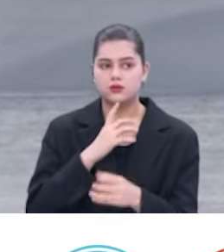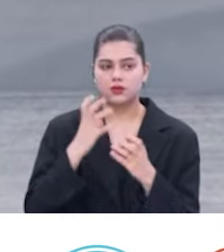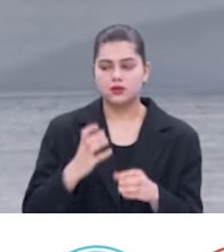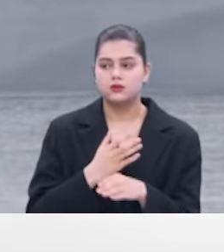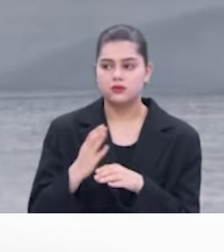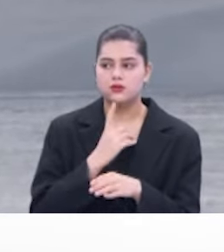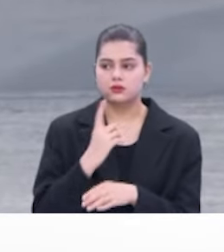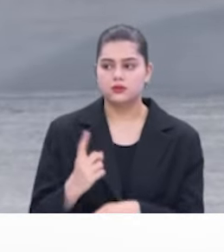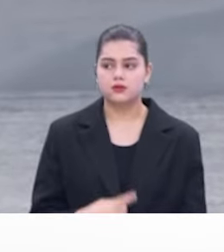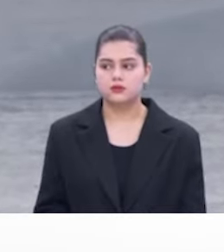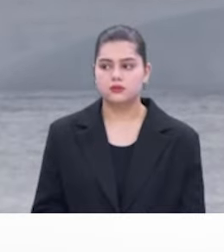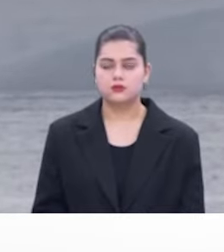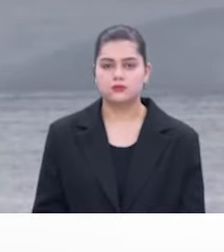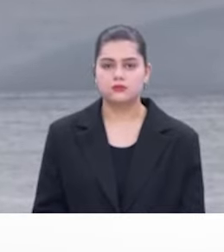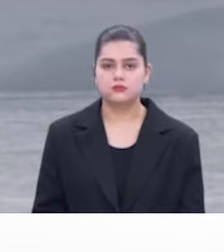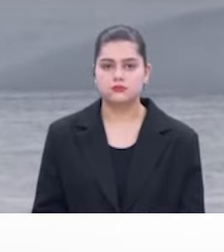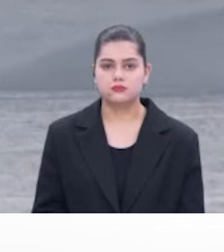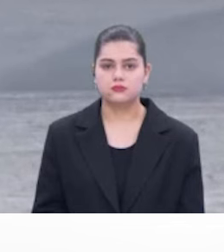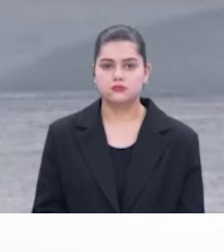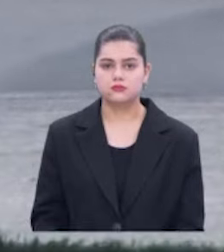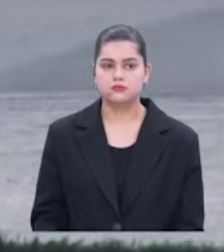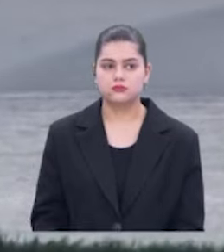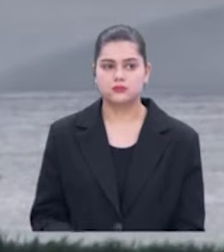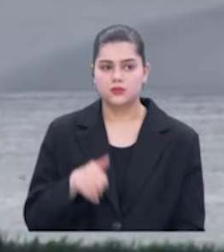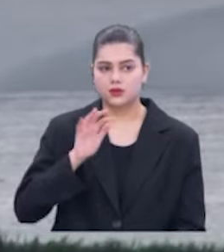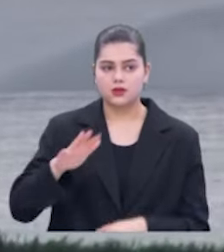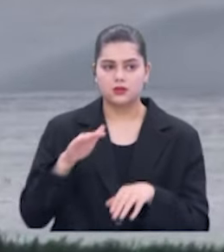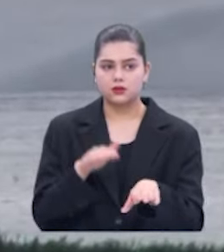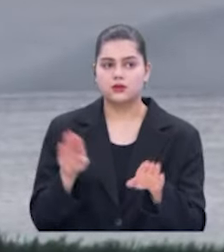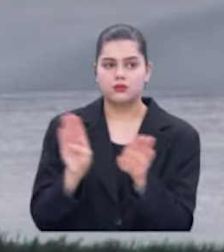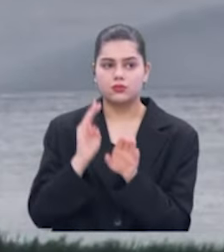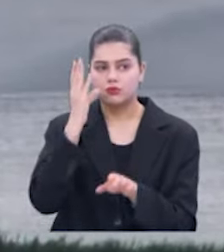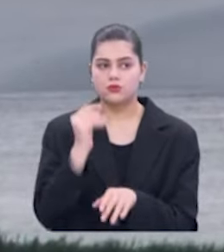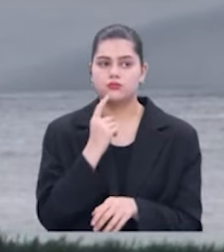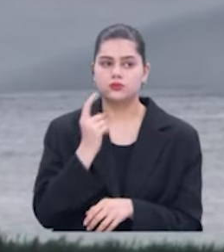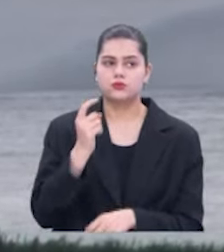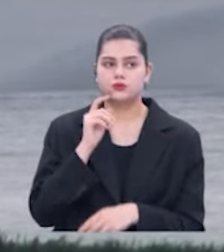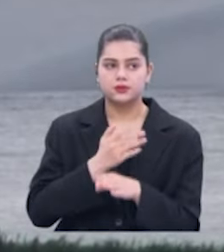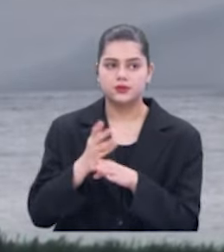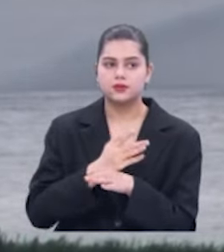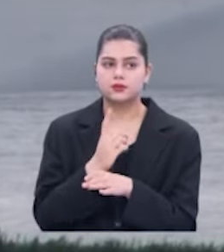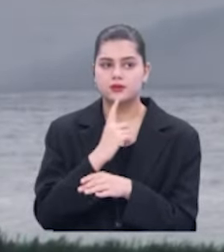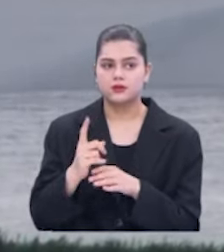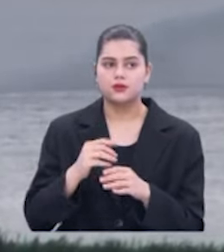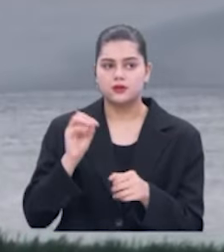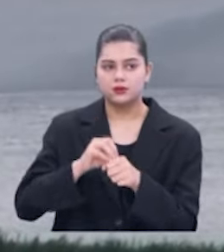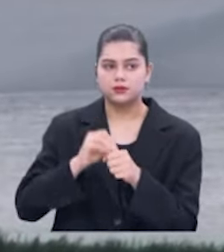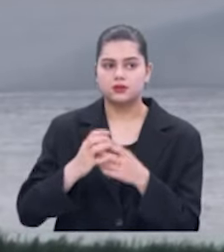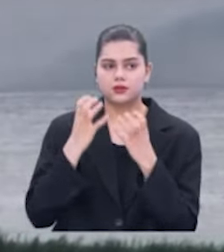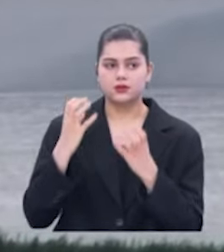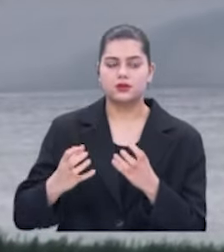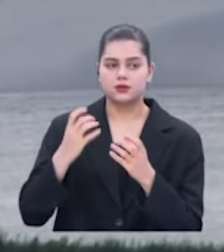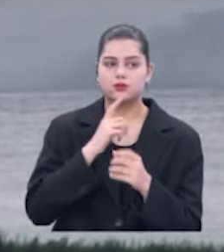nedeniyle Çanakkale Boğazı şu anda deniz trafiğine kapatılmış durumda. Çünkü yük gemisindeki çıkan